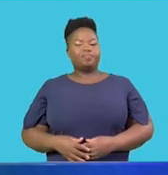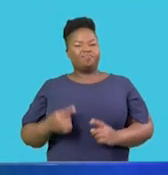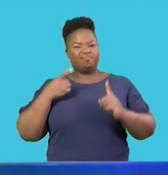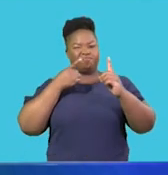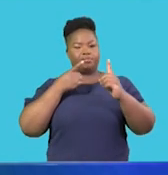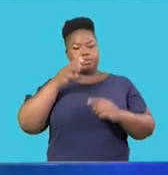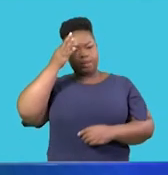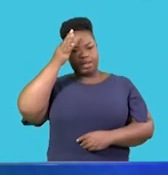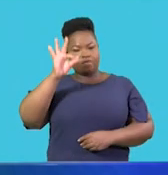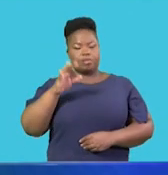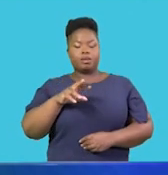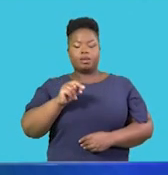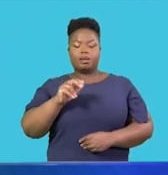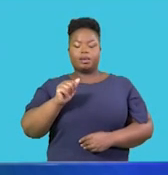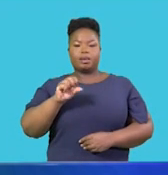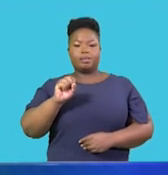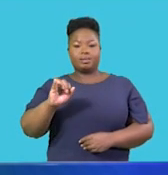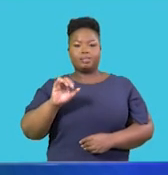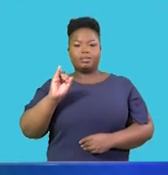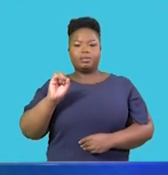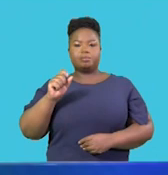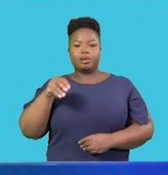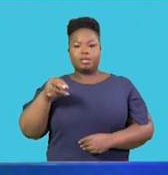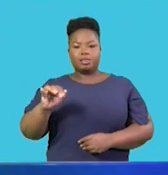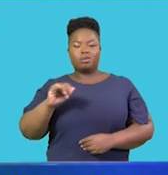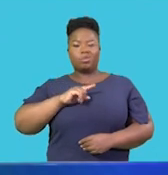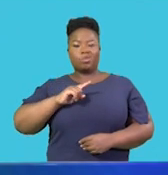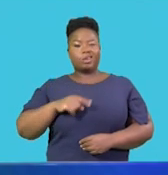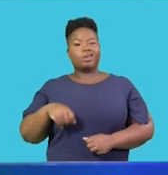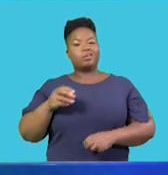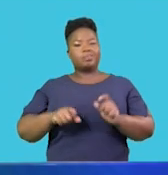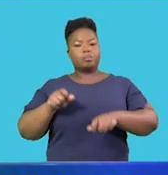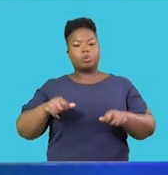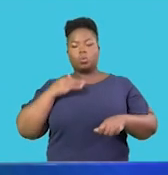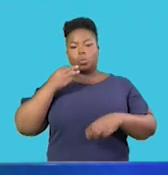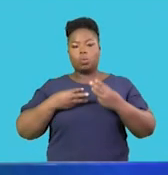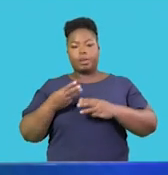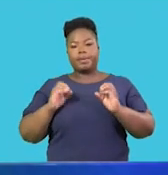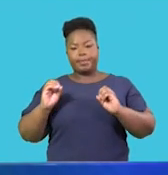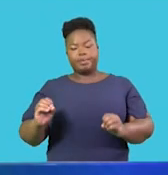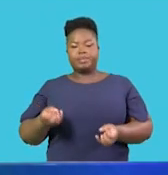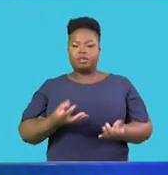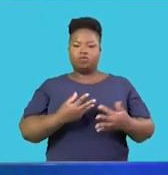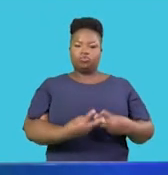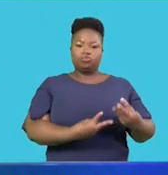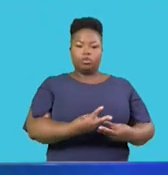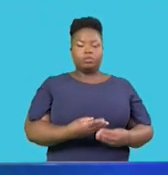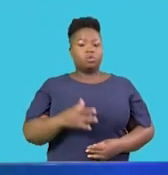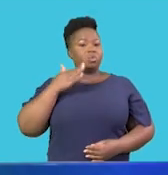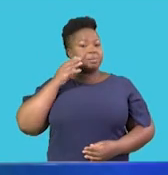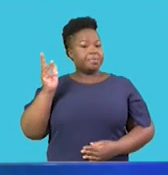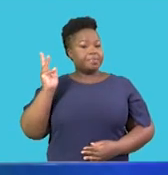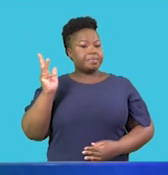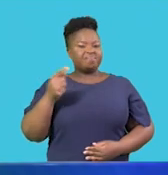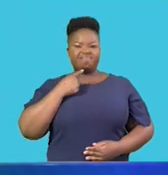karhulumente wephondo yenasi ispani ejolise ekuqubisaneni nezinga eliphezulu lentswelangqesho. Esenza intetho yakhe phambili uLesufi ucacisa